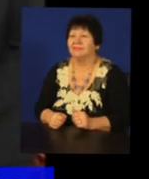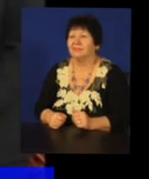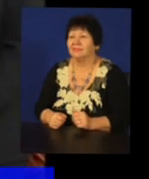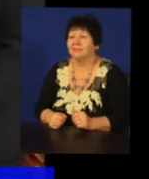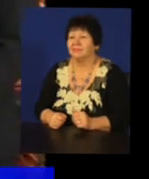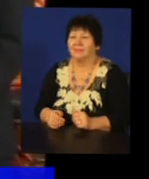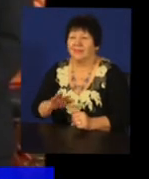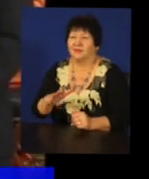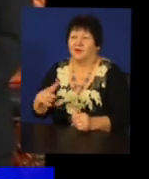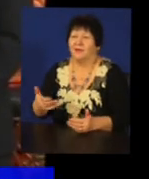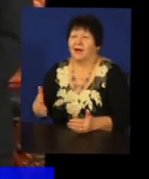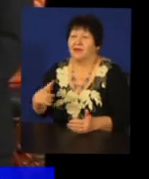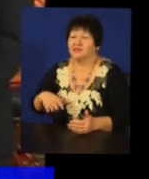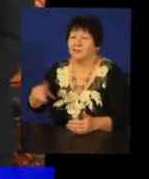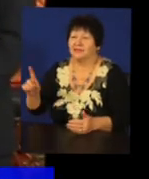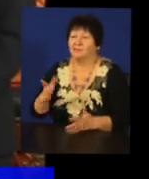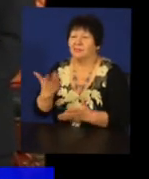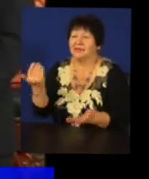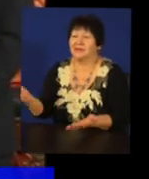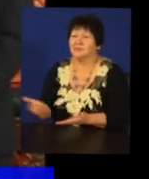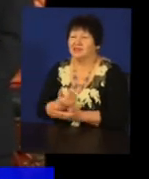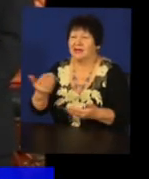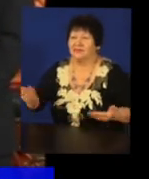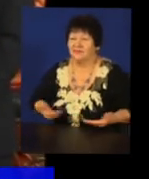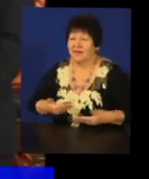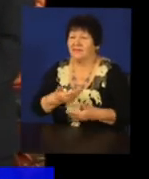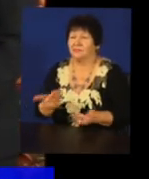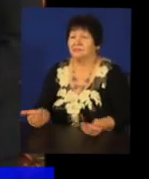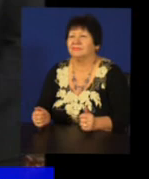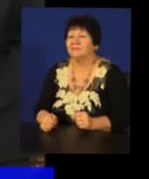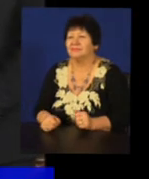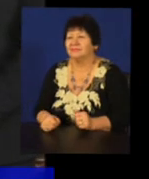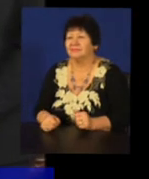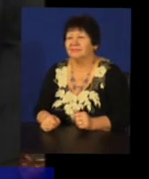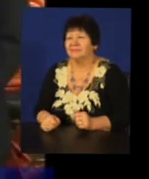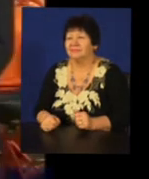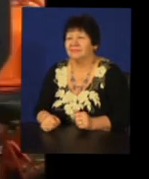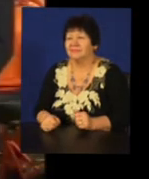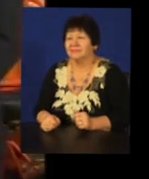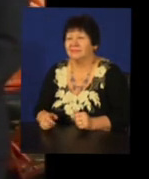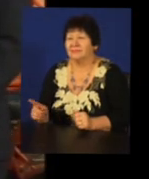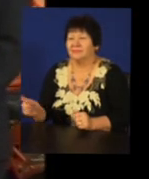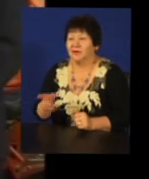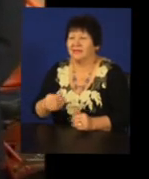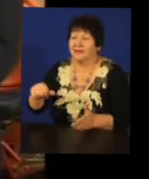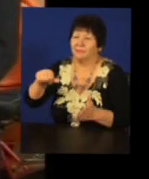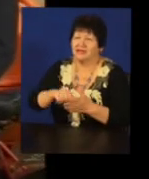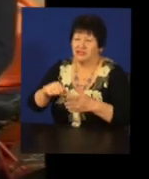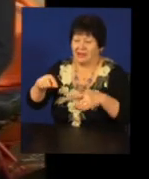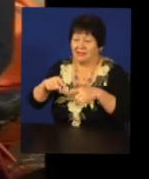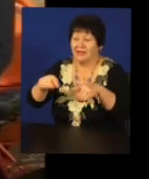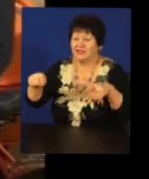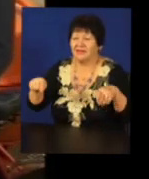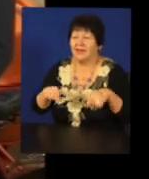Nici nu mă plinește tatăl, că prima dată am câștigat în viața mea, vă spun, în primul rând. Și prima dată am participat la